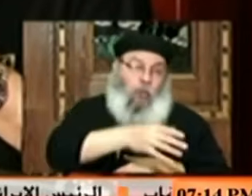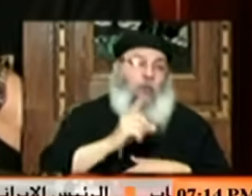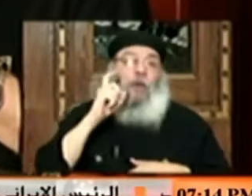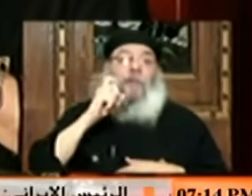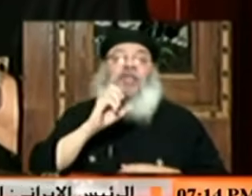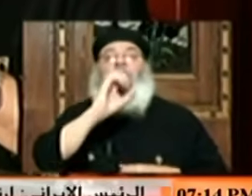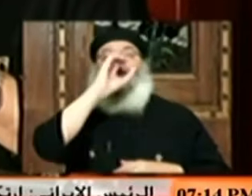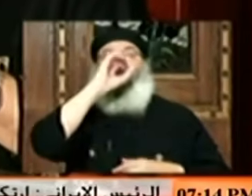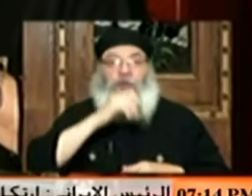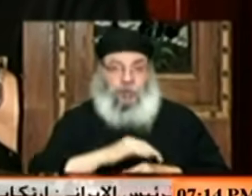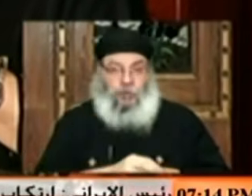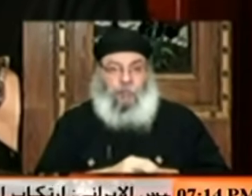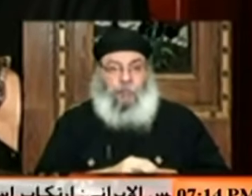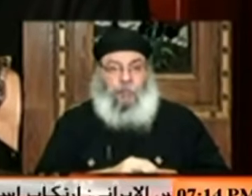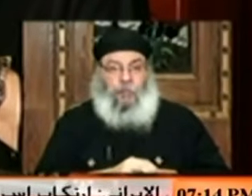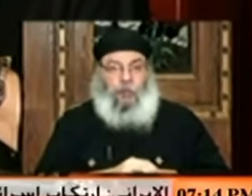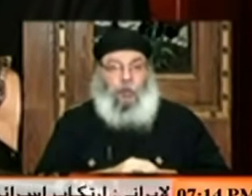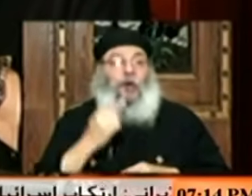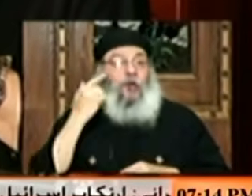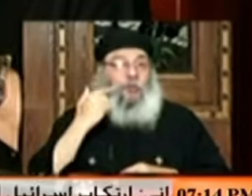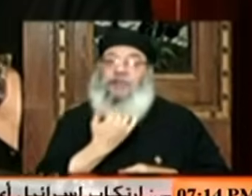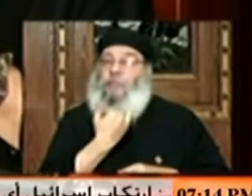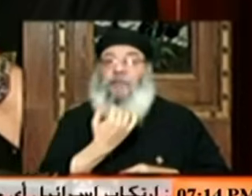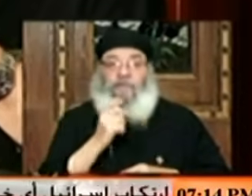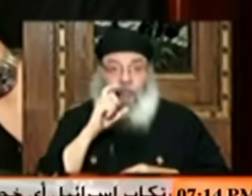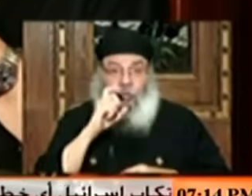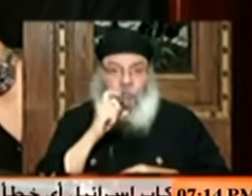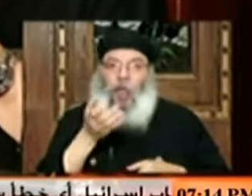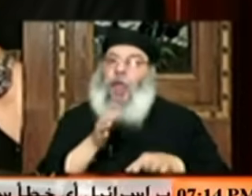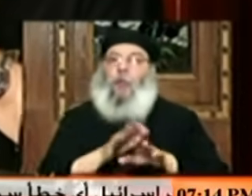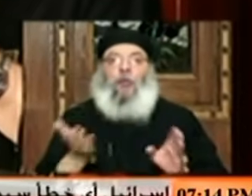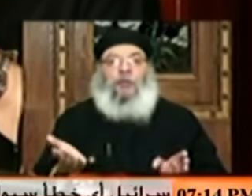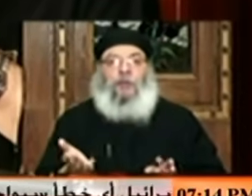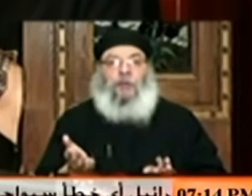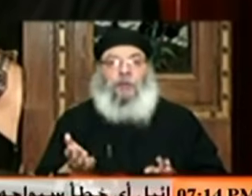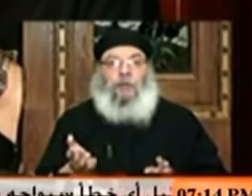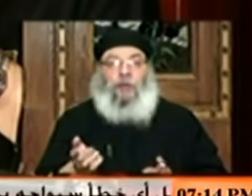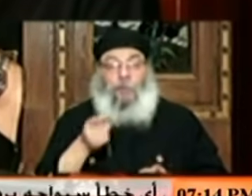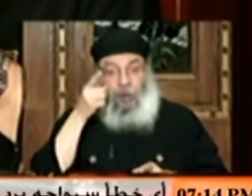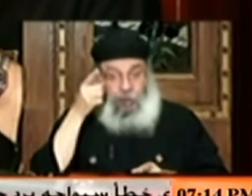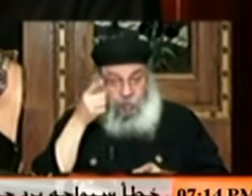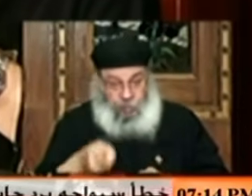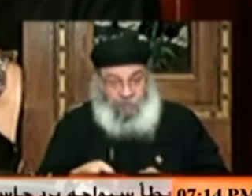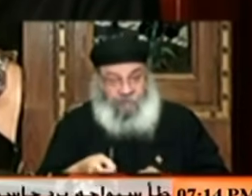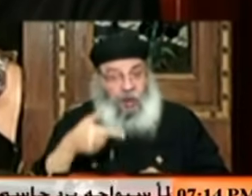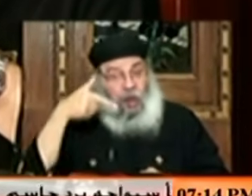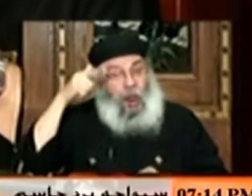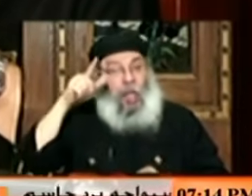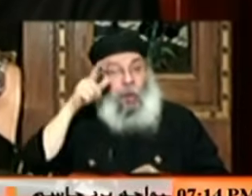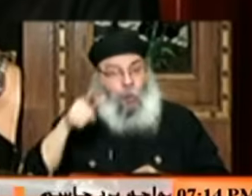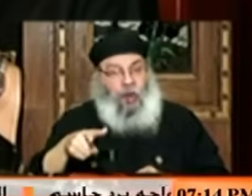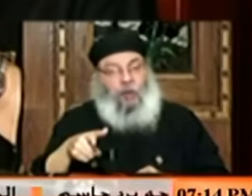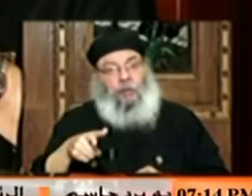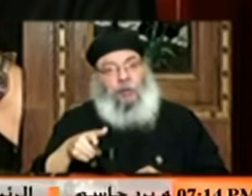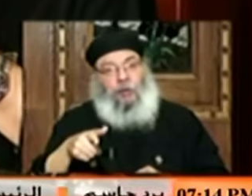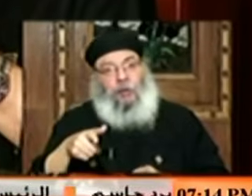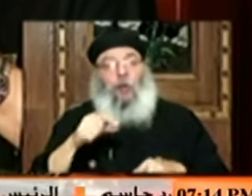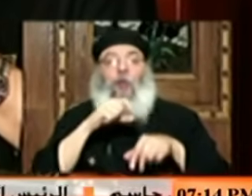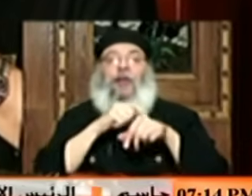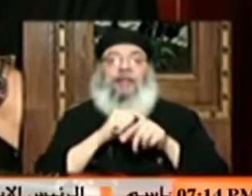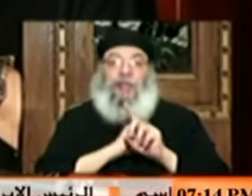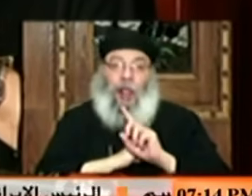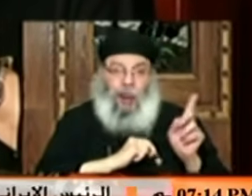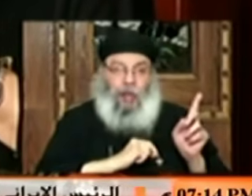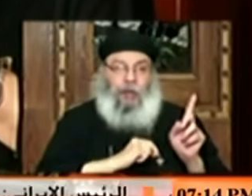السبت ما يشربش طب ما هيموت طب اشمعنى تطبق ده على الحيوان ولا